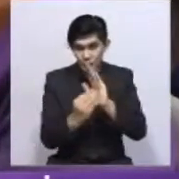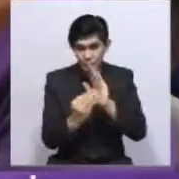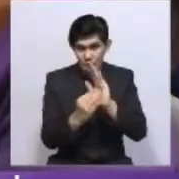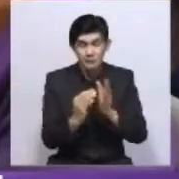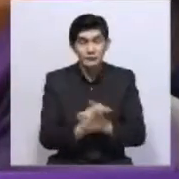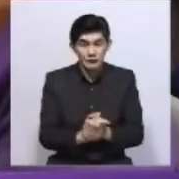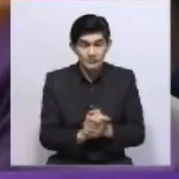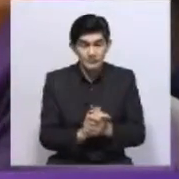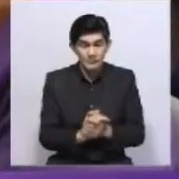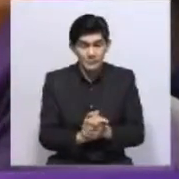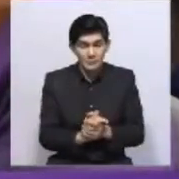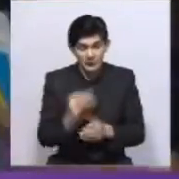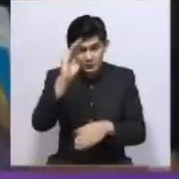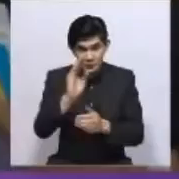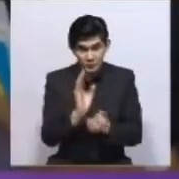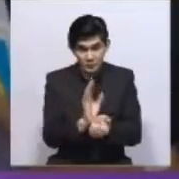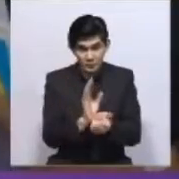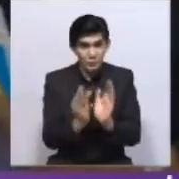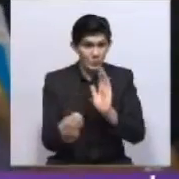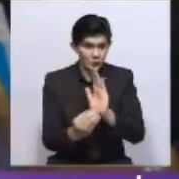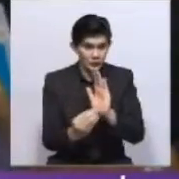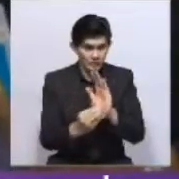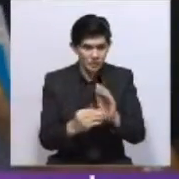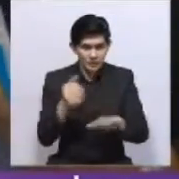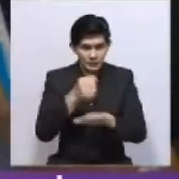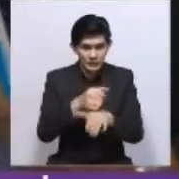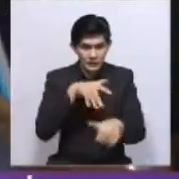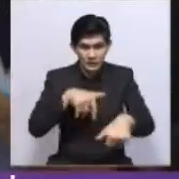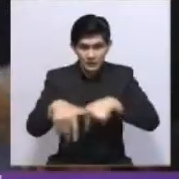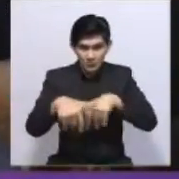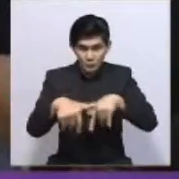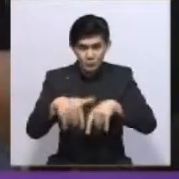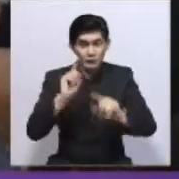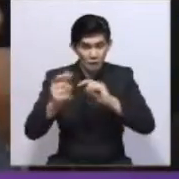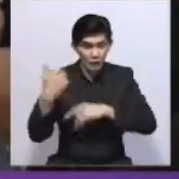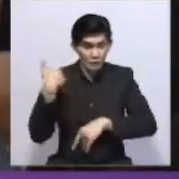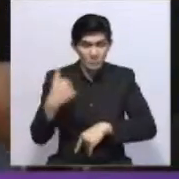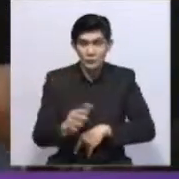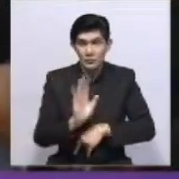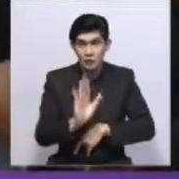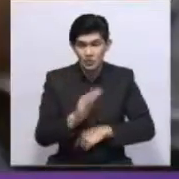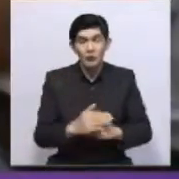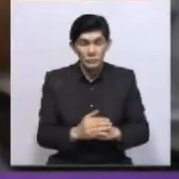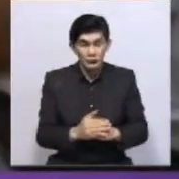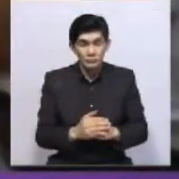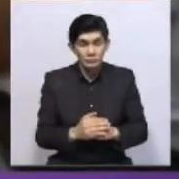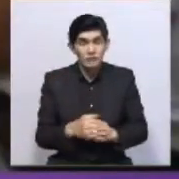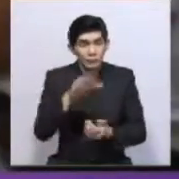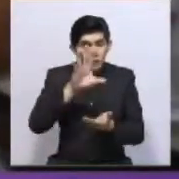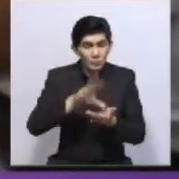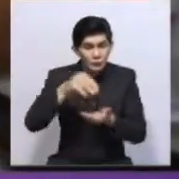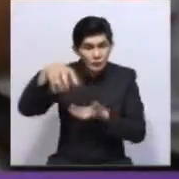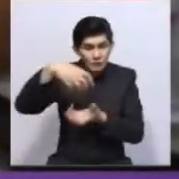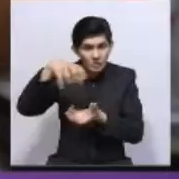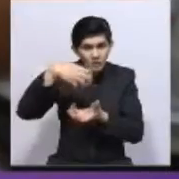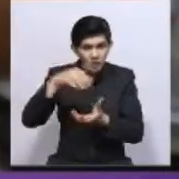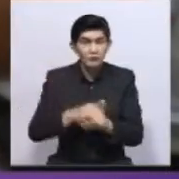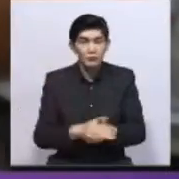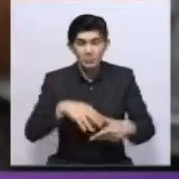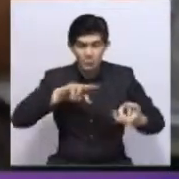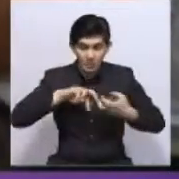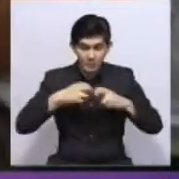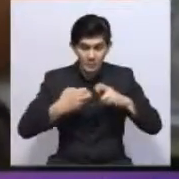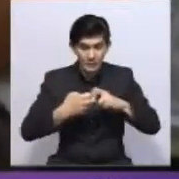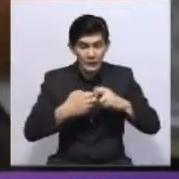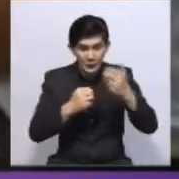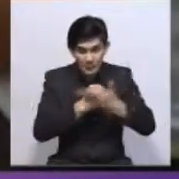ทพมหานครกองบัญชาการตำรวจนครบาลแกนนำประชาชนและชุมชนในพื้นที่เขตสวนหลวงมาให้ข้อมูลสำหรับปัญ